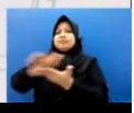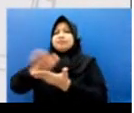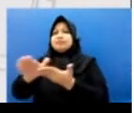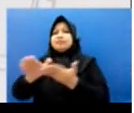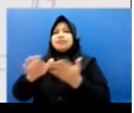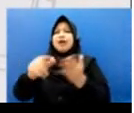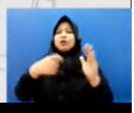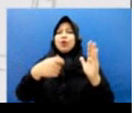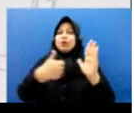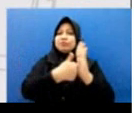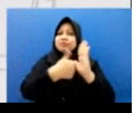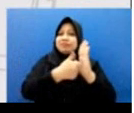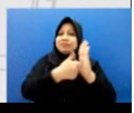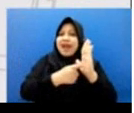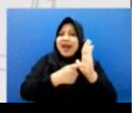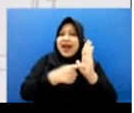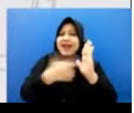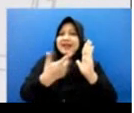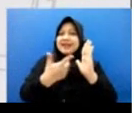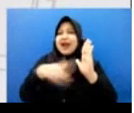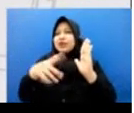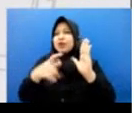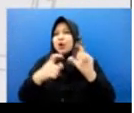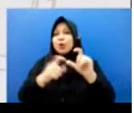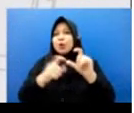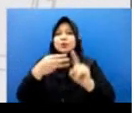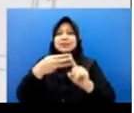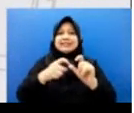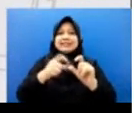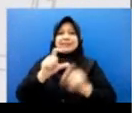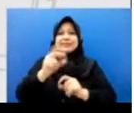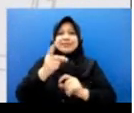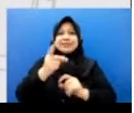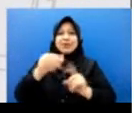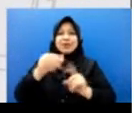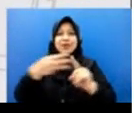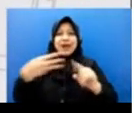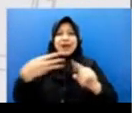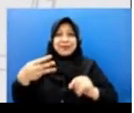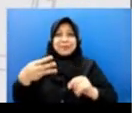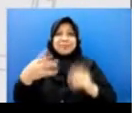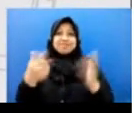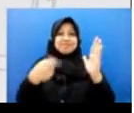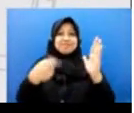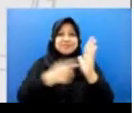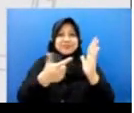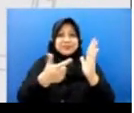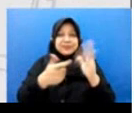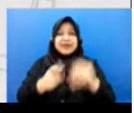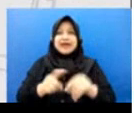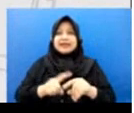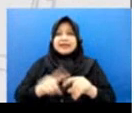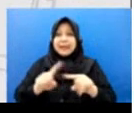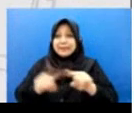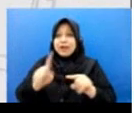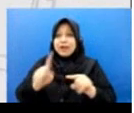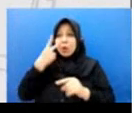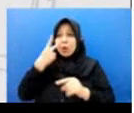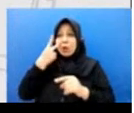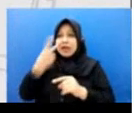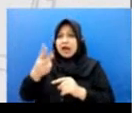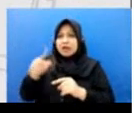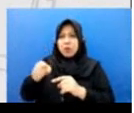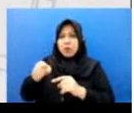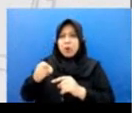Kalau setelah proses berpikir kritisnya dianggap, wah ini keputusannya tidak benar nih, dia mungkin akan memberikan umpan balik atau